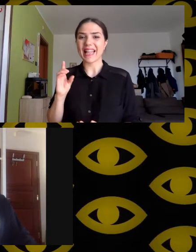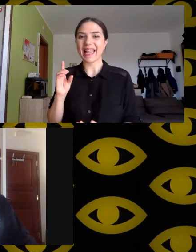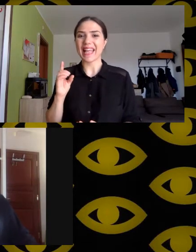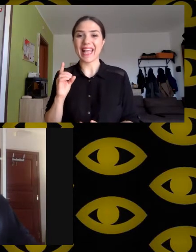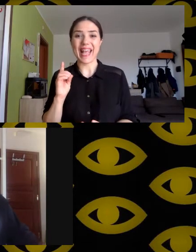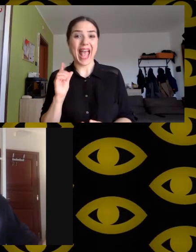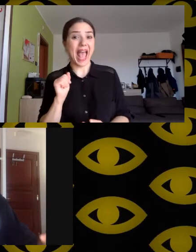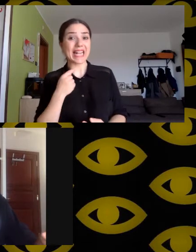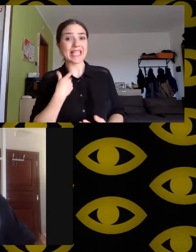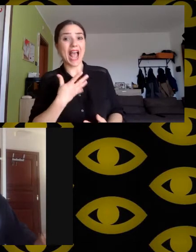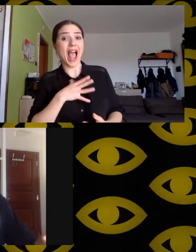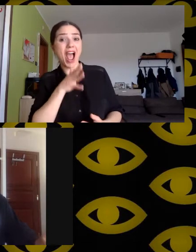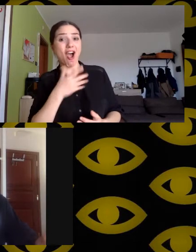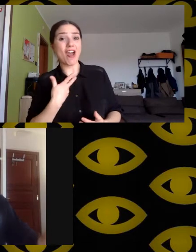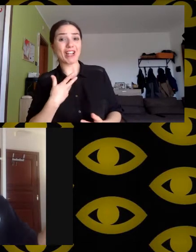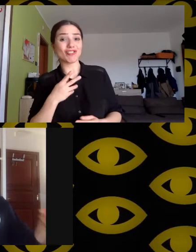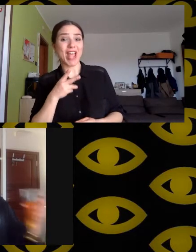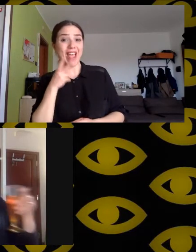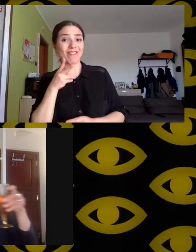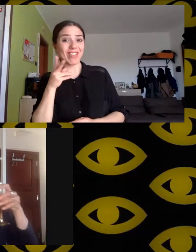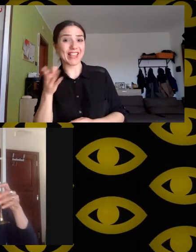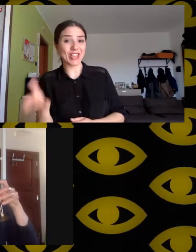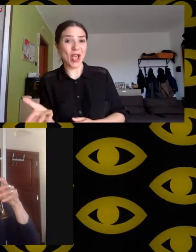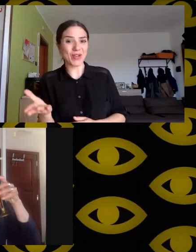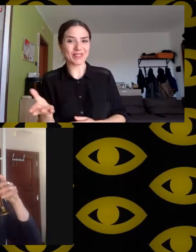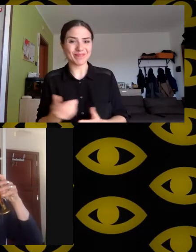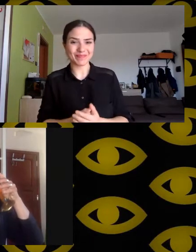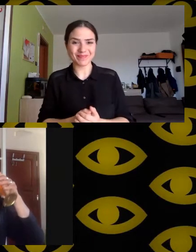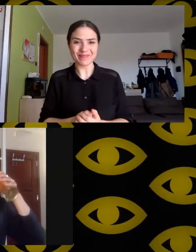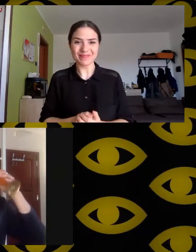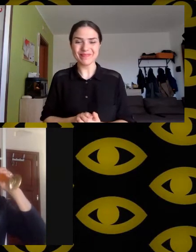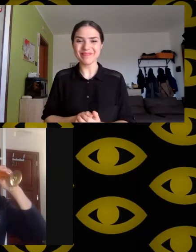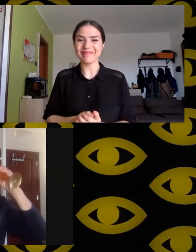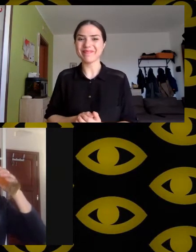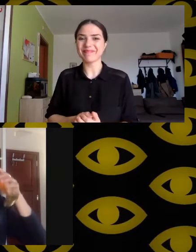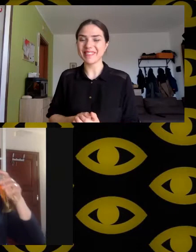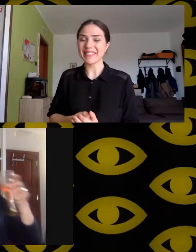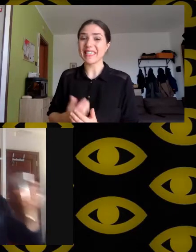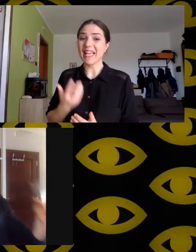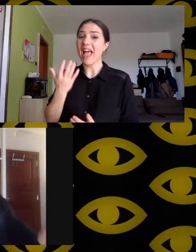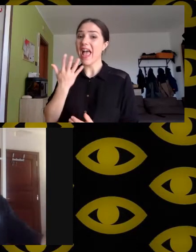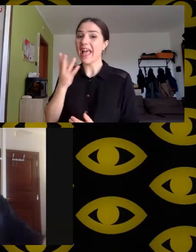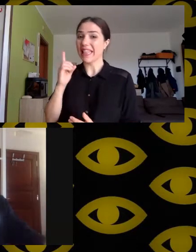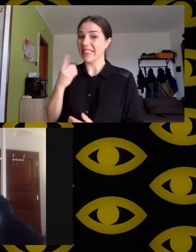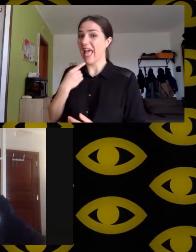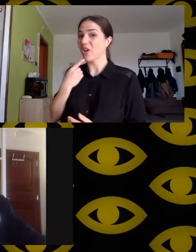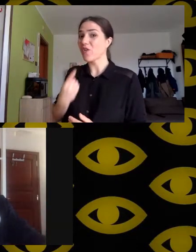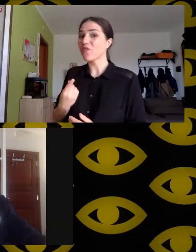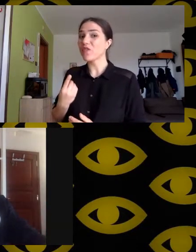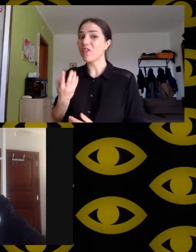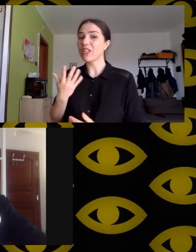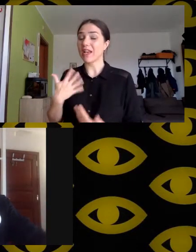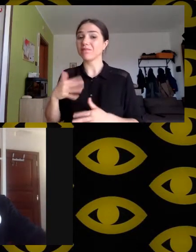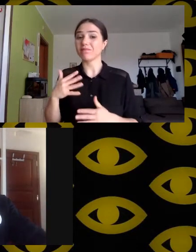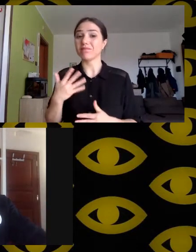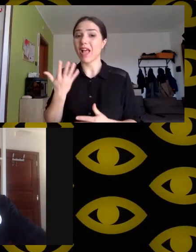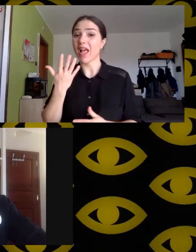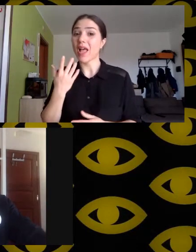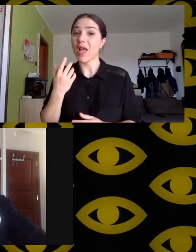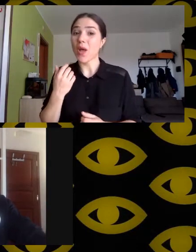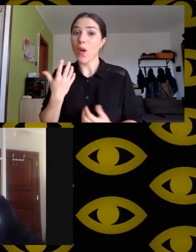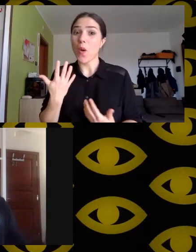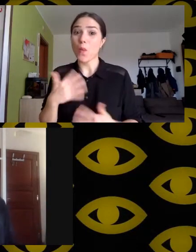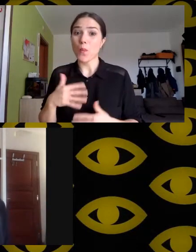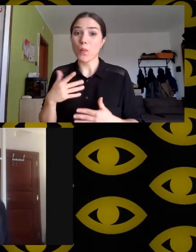ragazzi. Esatto, però volevo dirti che anche su quello che stai dicendo, ovviamente si potrebbero aprire ramificazioni di